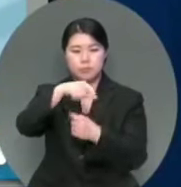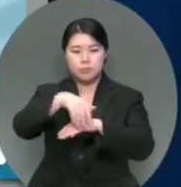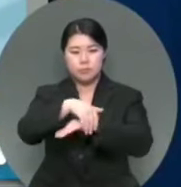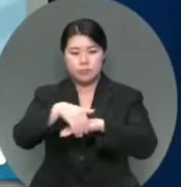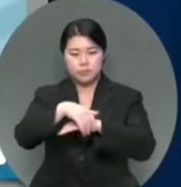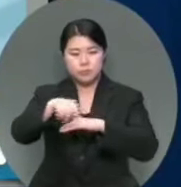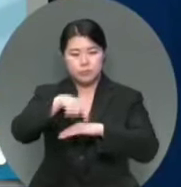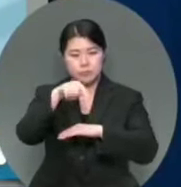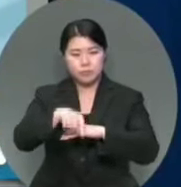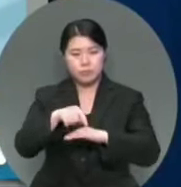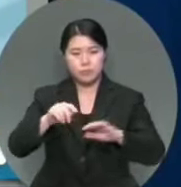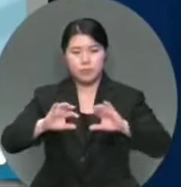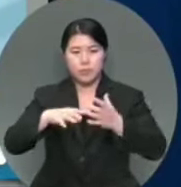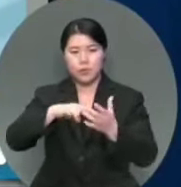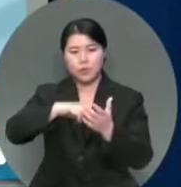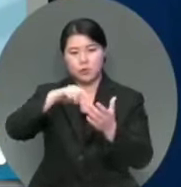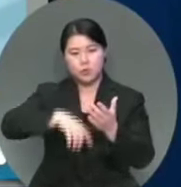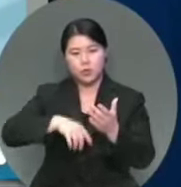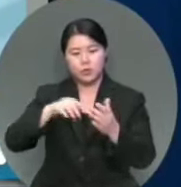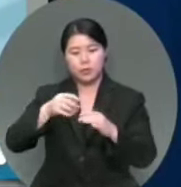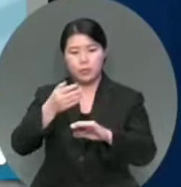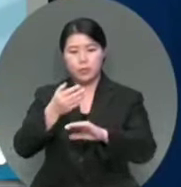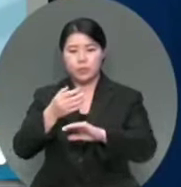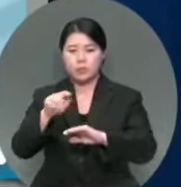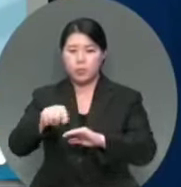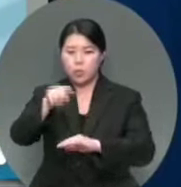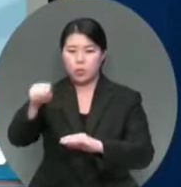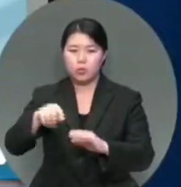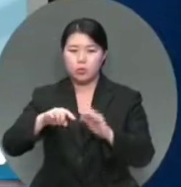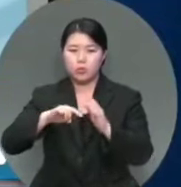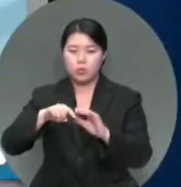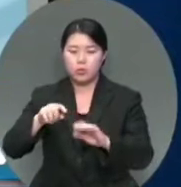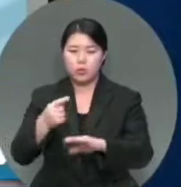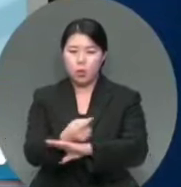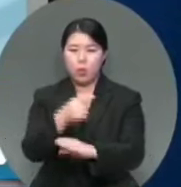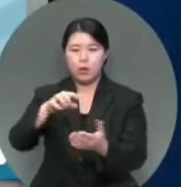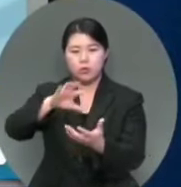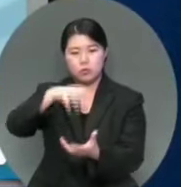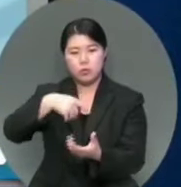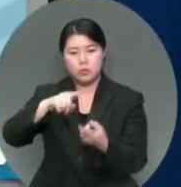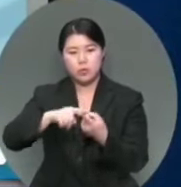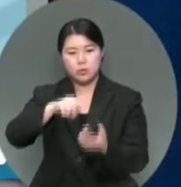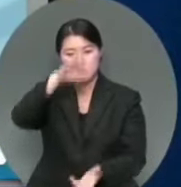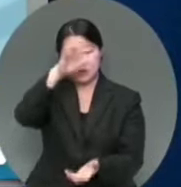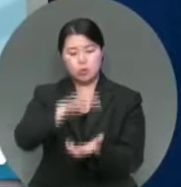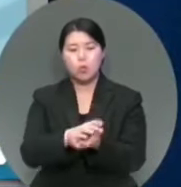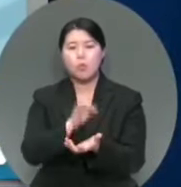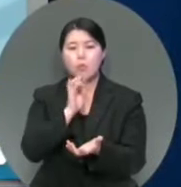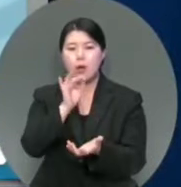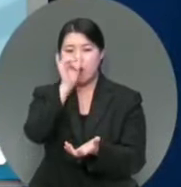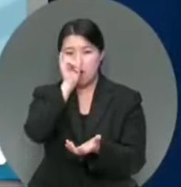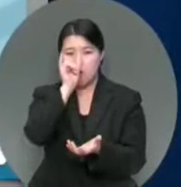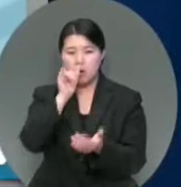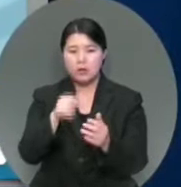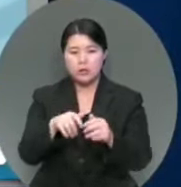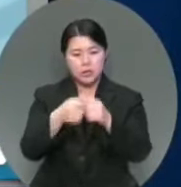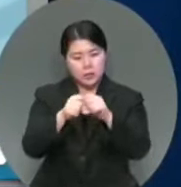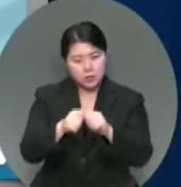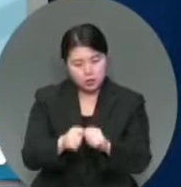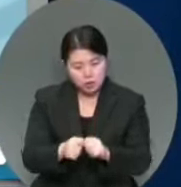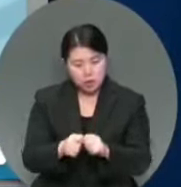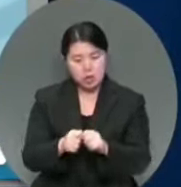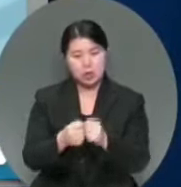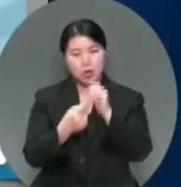국가재정운영계획서상 국세수입 및 세수입의 경우 향후 5년간 연도별 추정액 등 총량만 제시하고 그 산출, 추계 내역에